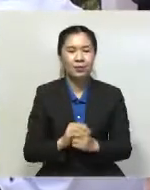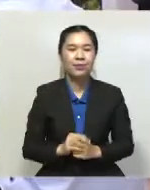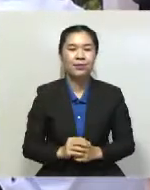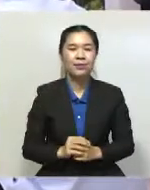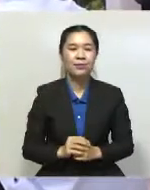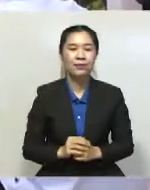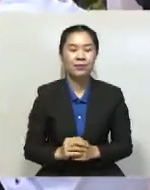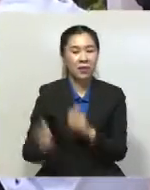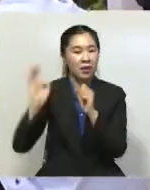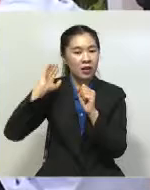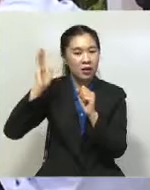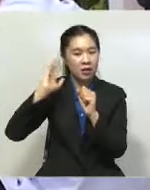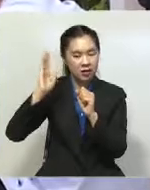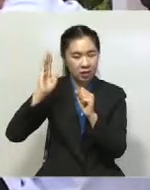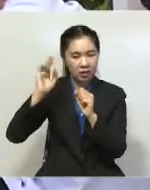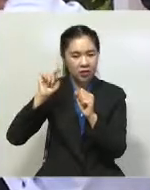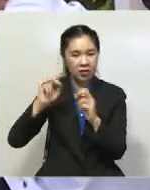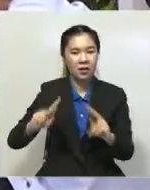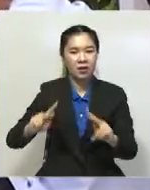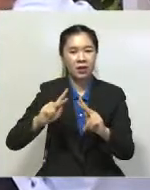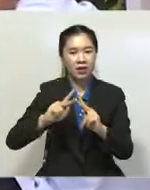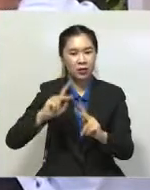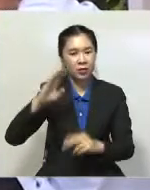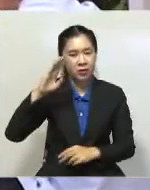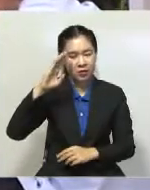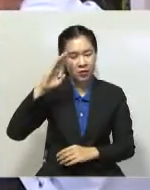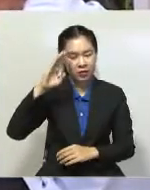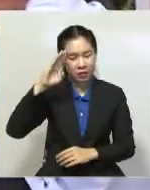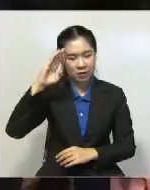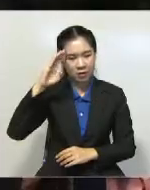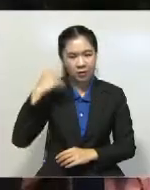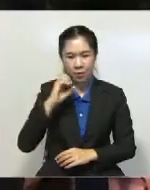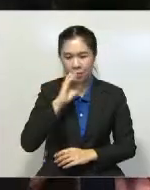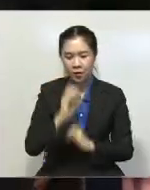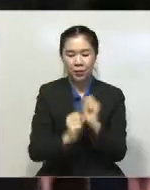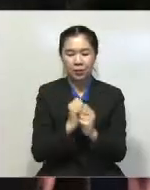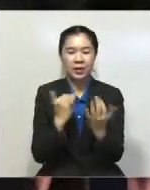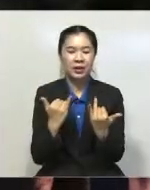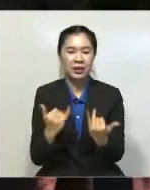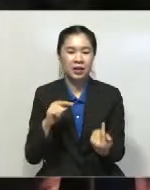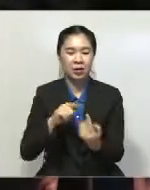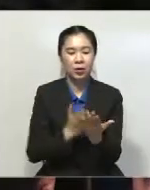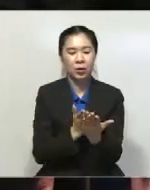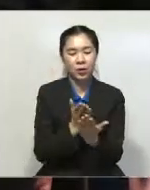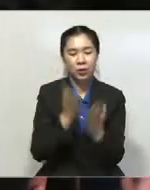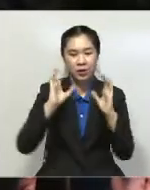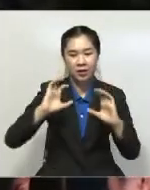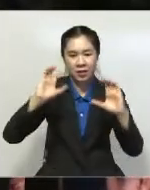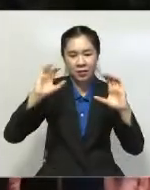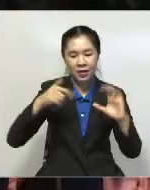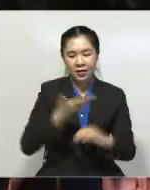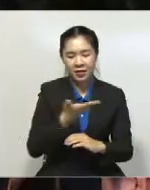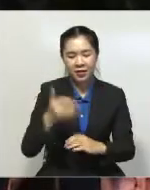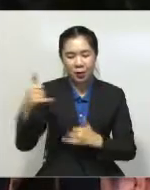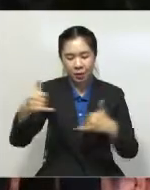ะทางโฆษกกระทรวงกลาโหมพลโทคงชีพตันตรวานิชก็บอกว่าปีนี้ยังคงมีหน่วยงานภาครัฐภาคเอกชนที่ทราบเนี่ยเดินทางมาแสด